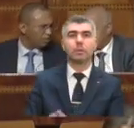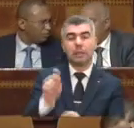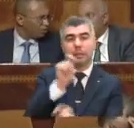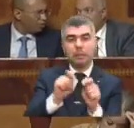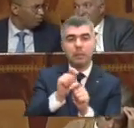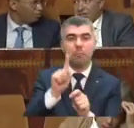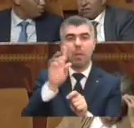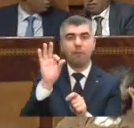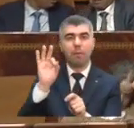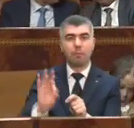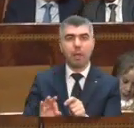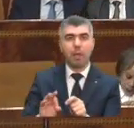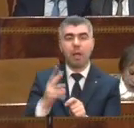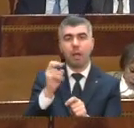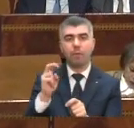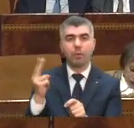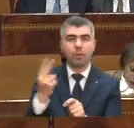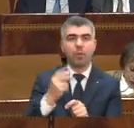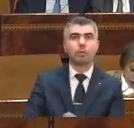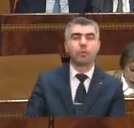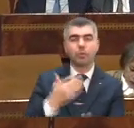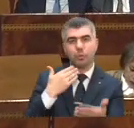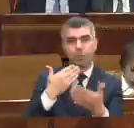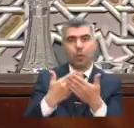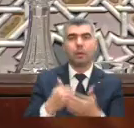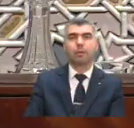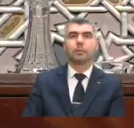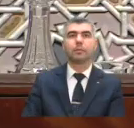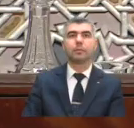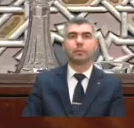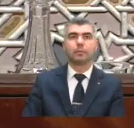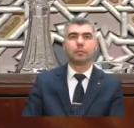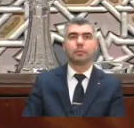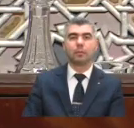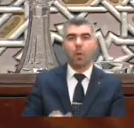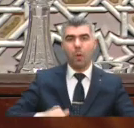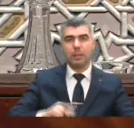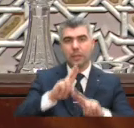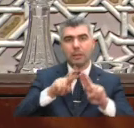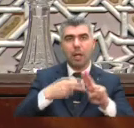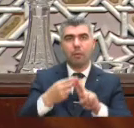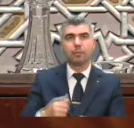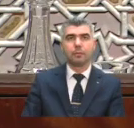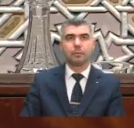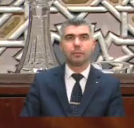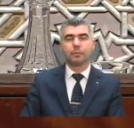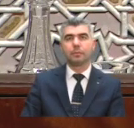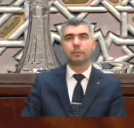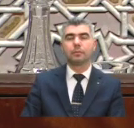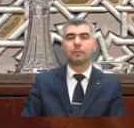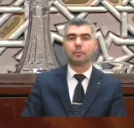100% بحلول سنة 2022. شكرا. شكرا سيد النائب. تفضل السيد الوزير. في